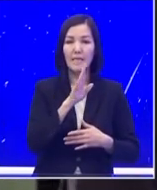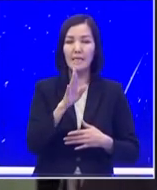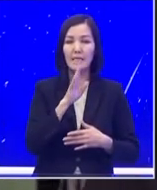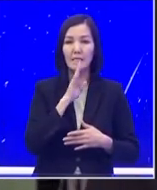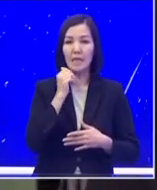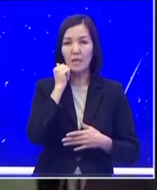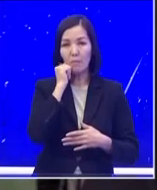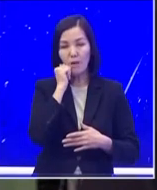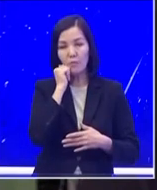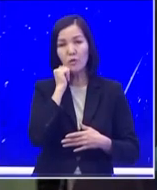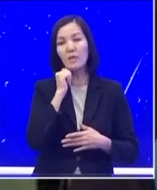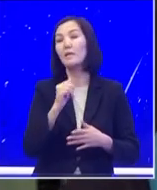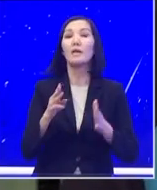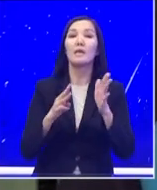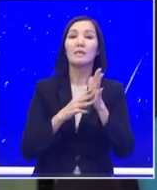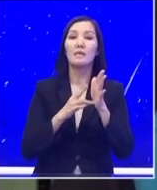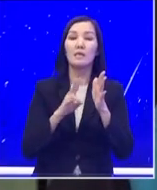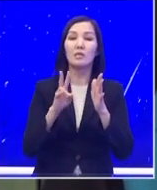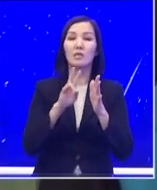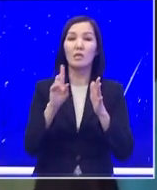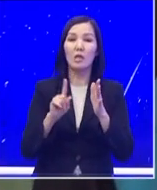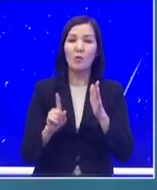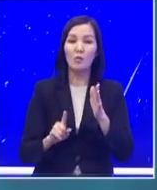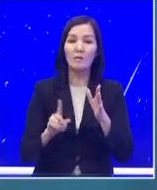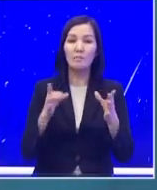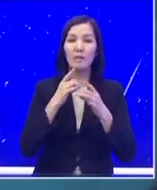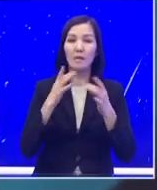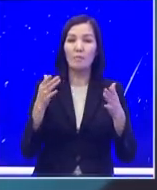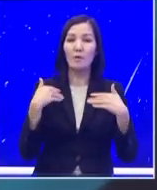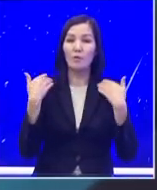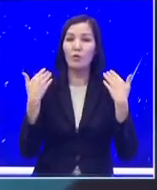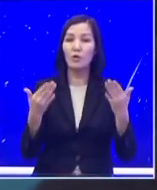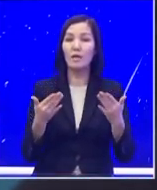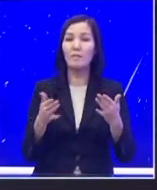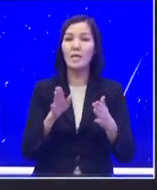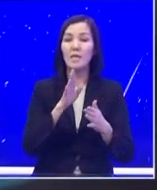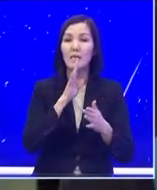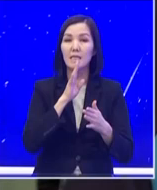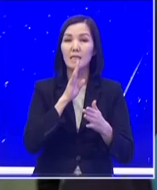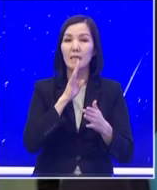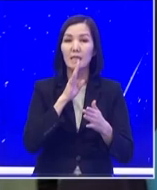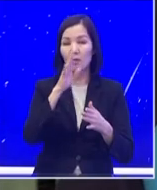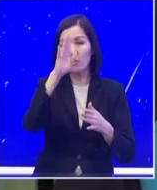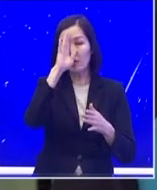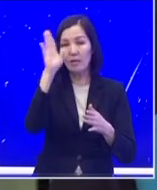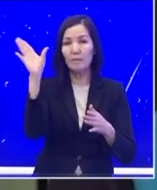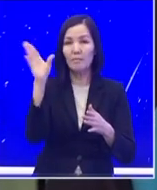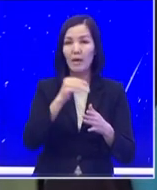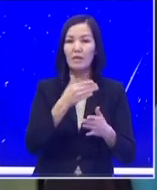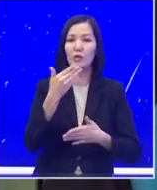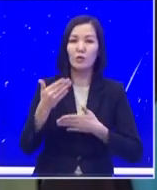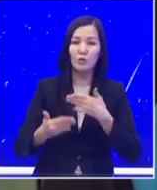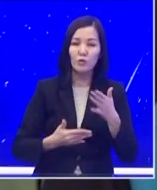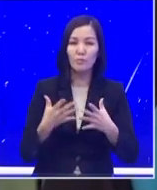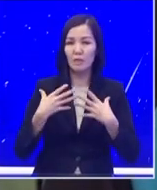келіншектерді барлығы мына 8 март мейрамымен құттықтаймын. Келіп отырған мына қыздарымыздың, ұлдарымыздың бәрі аяқтарынан